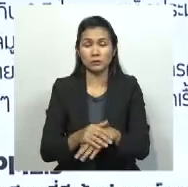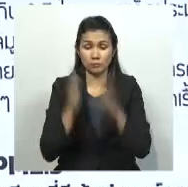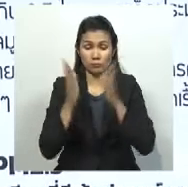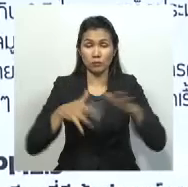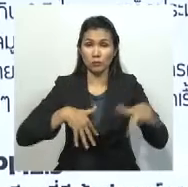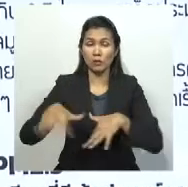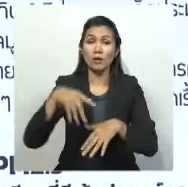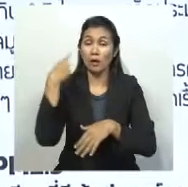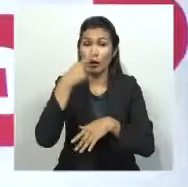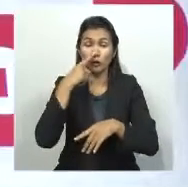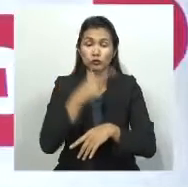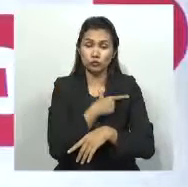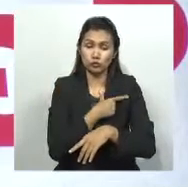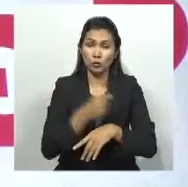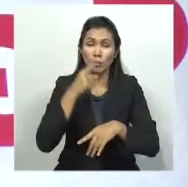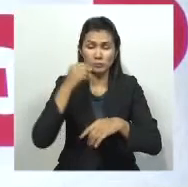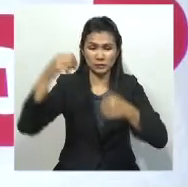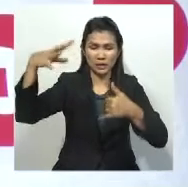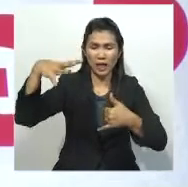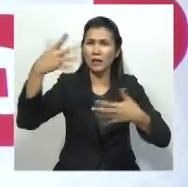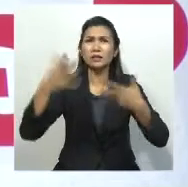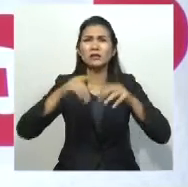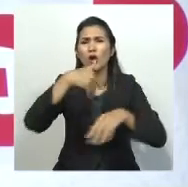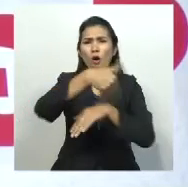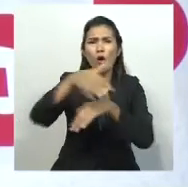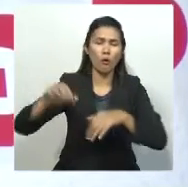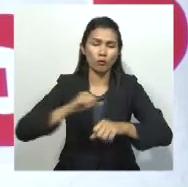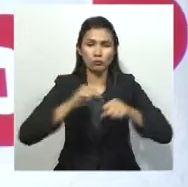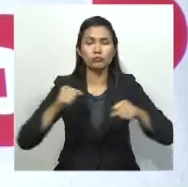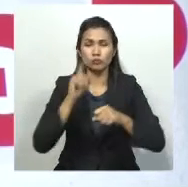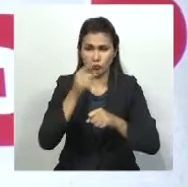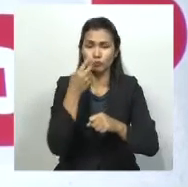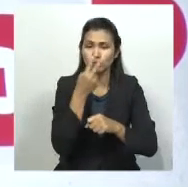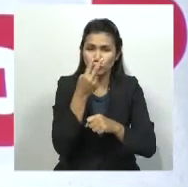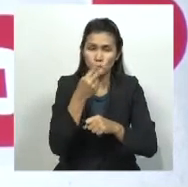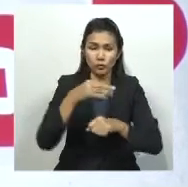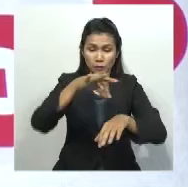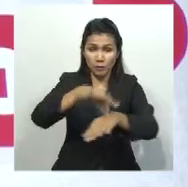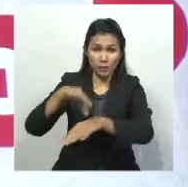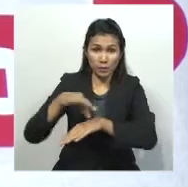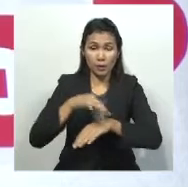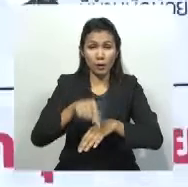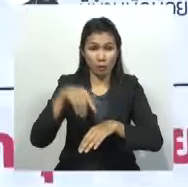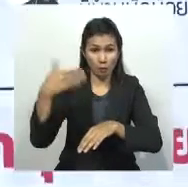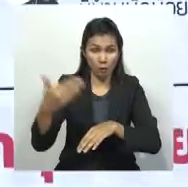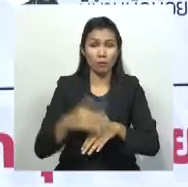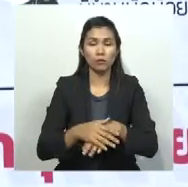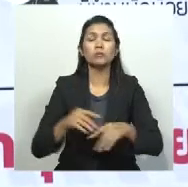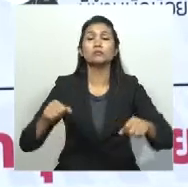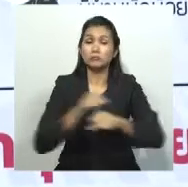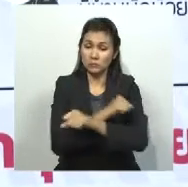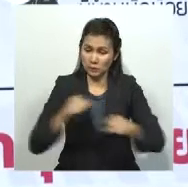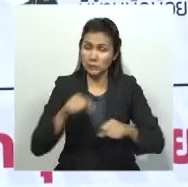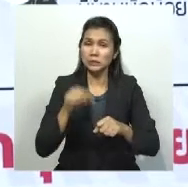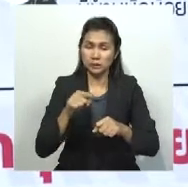ชนที่ชอบออกกำลังกายกลางแจ้งค่ะก็ขอให้สำรวจค่าฝุ่นละอองในพื้นที่ก่อนนะคะเนื่องจากว่าการออกกำลังก